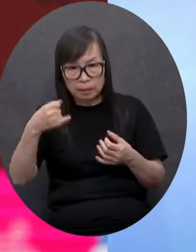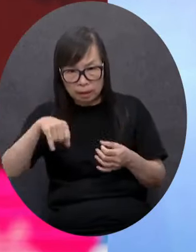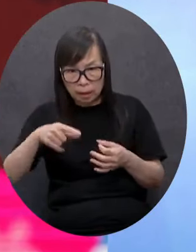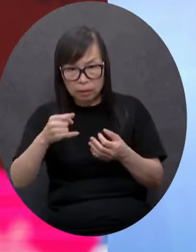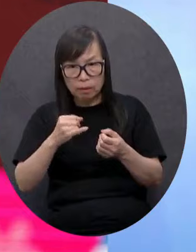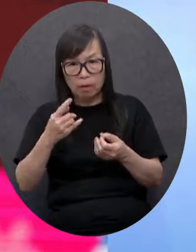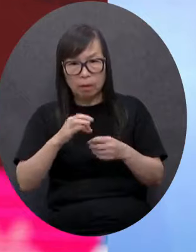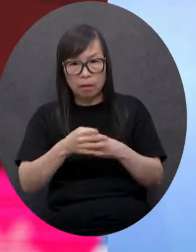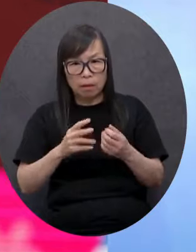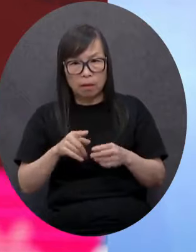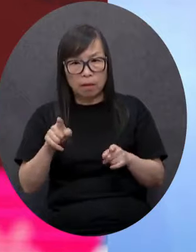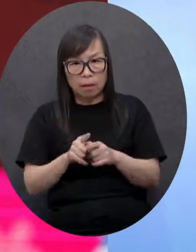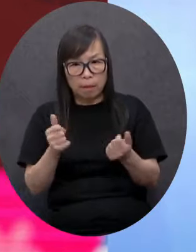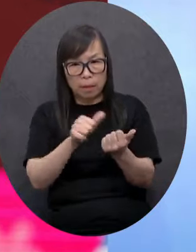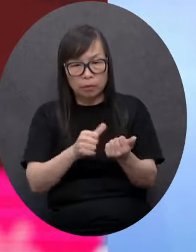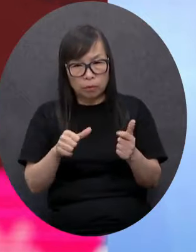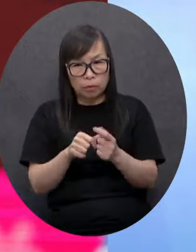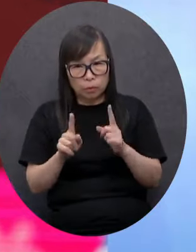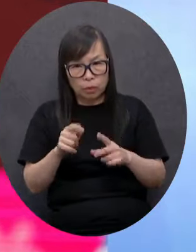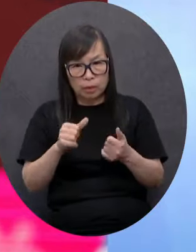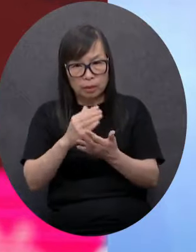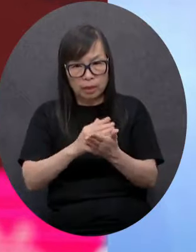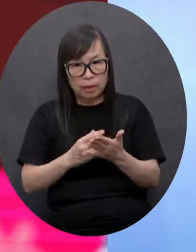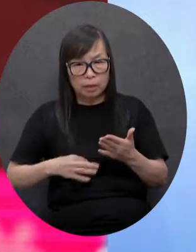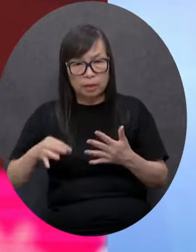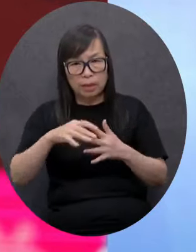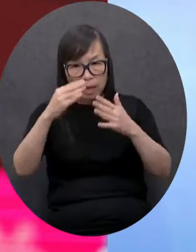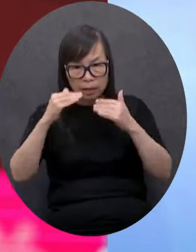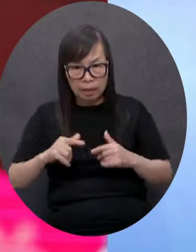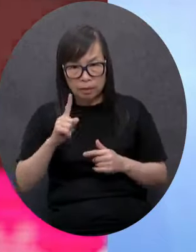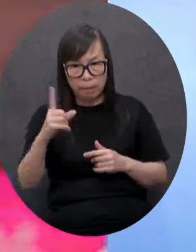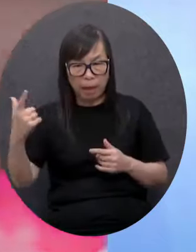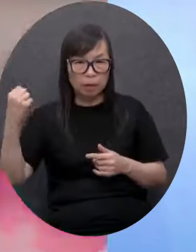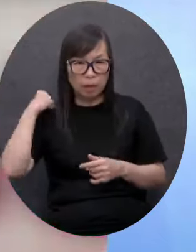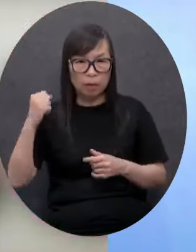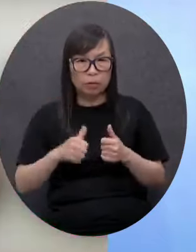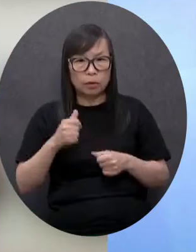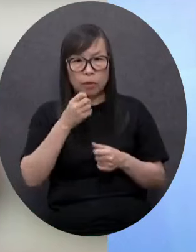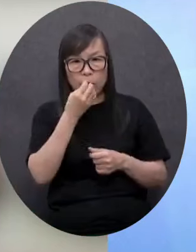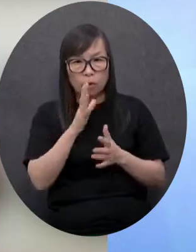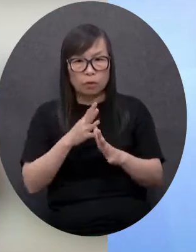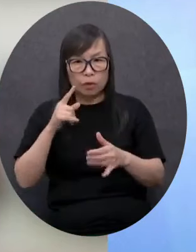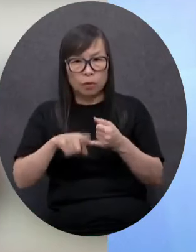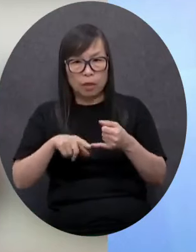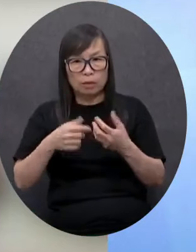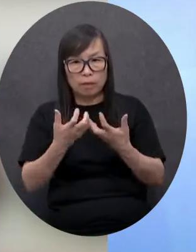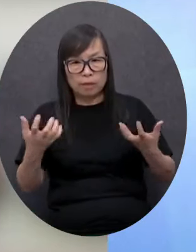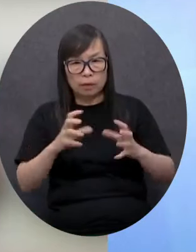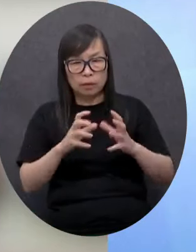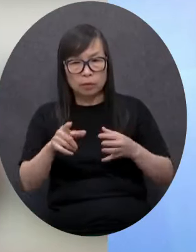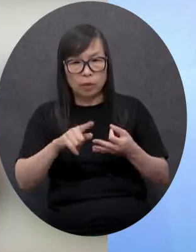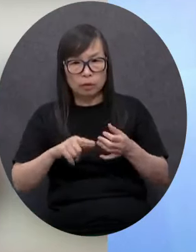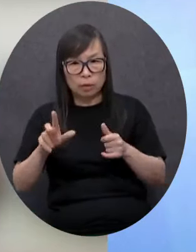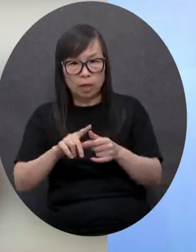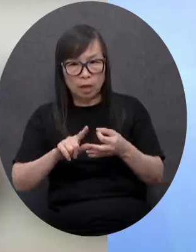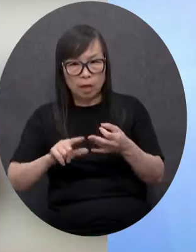样，国足凭住较佳队赛成绩晋身下阶段18强赛。 至於港隊最後一場分組賽，作客土庫